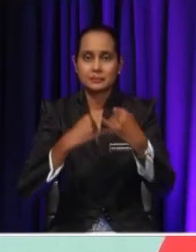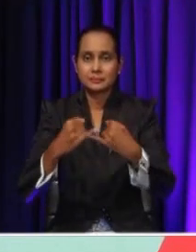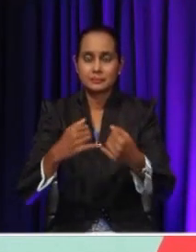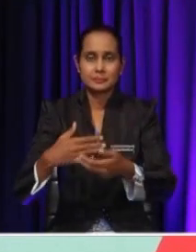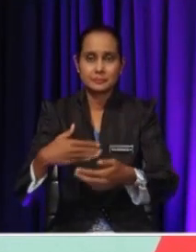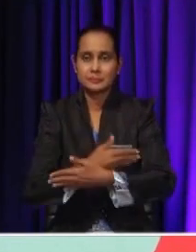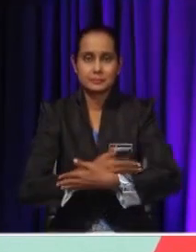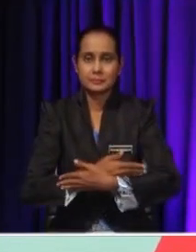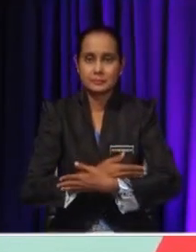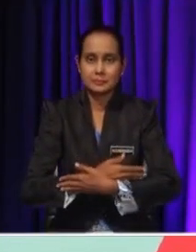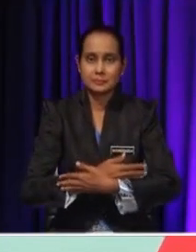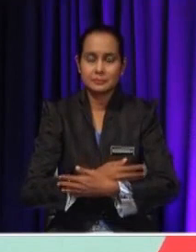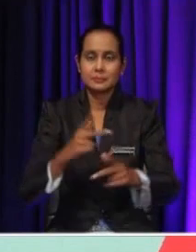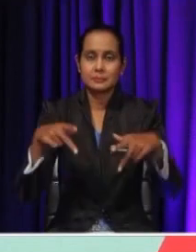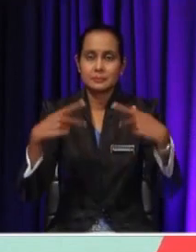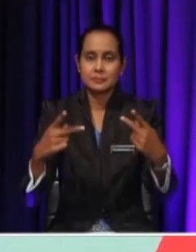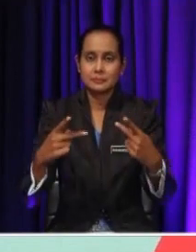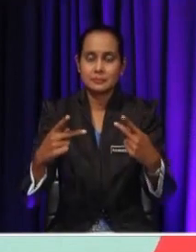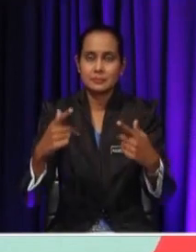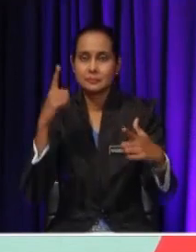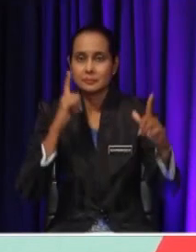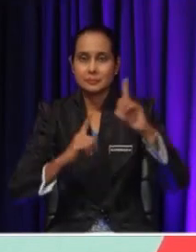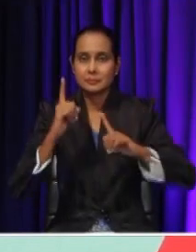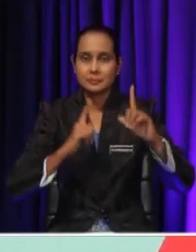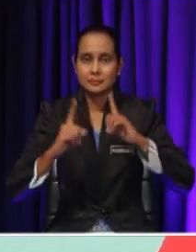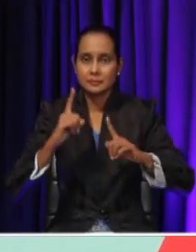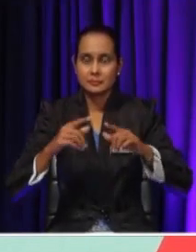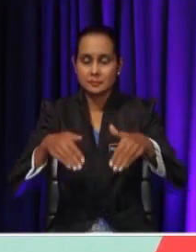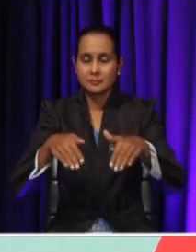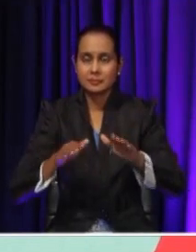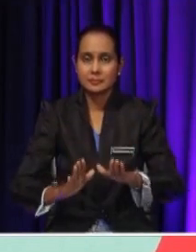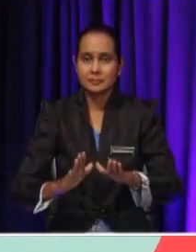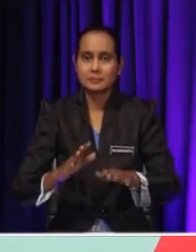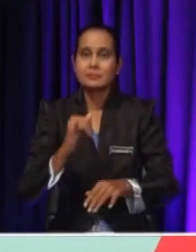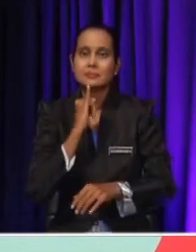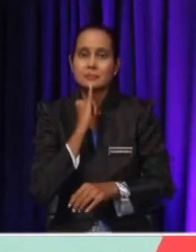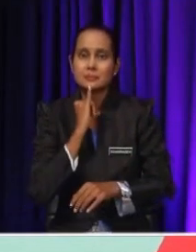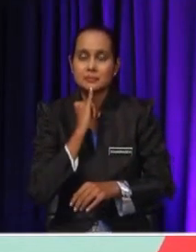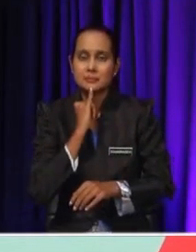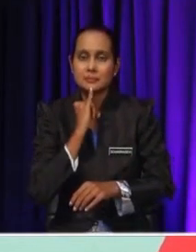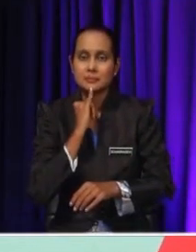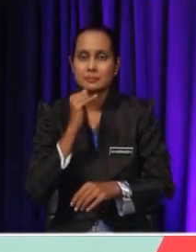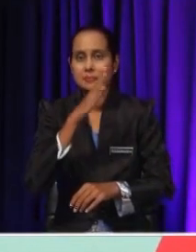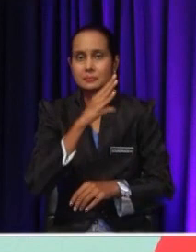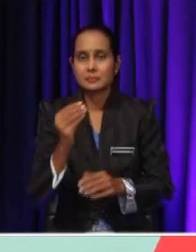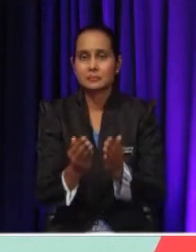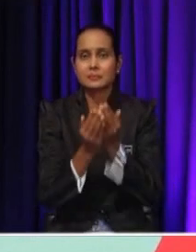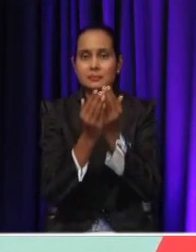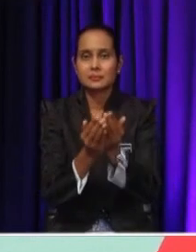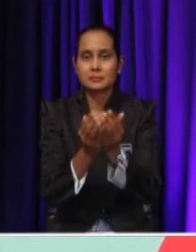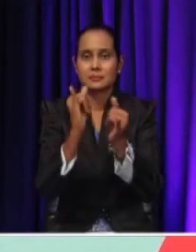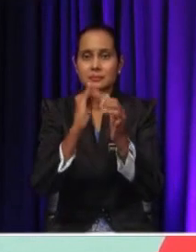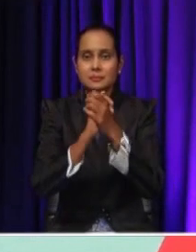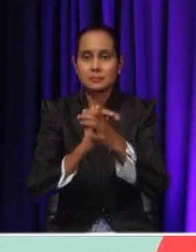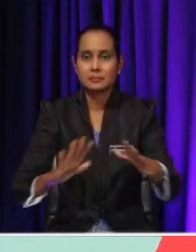menzarahi pusare bonde dan membersihkan pusaka berdoa tentang kesejahteraan bunda di alam